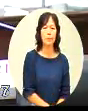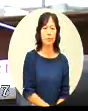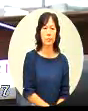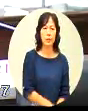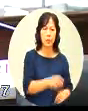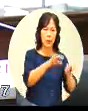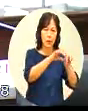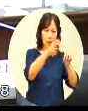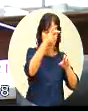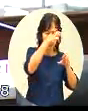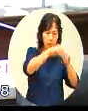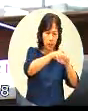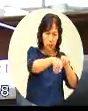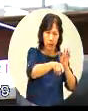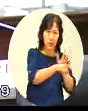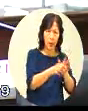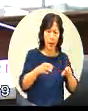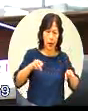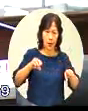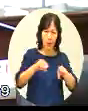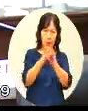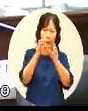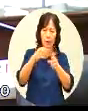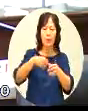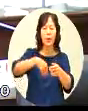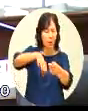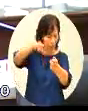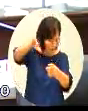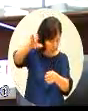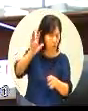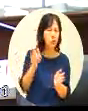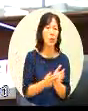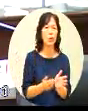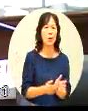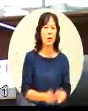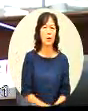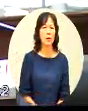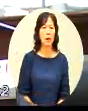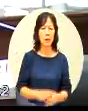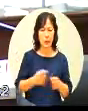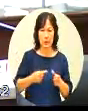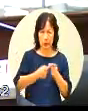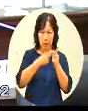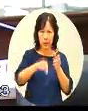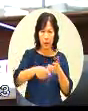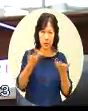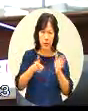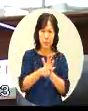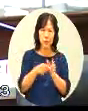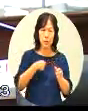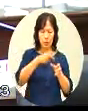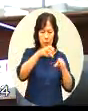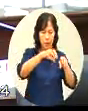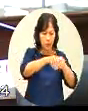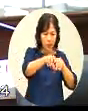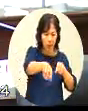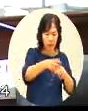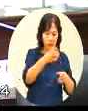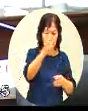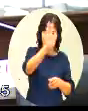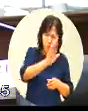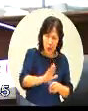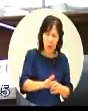他把那个肇事的车辆就让他放走了。这第一个事情是我们派出所的态度，还